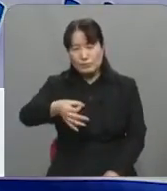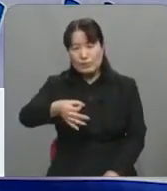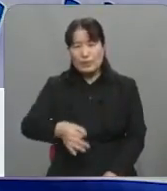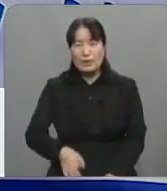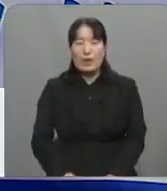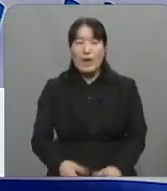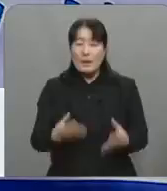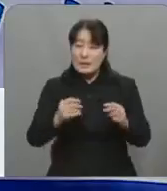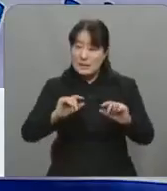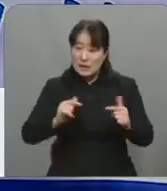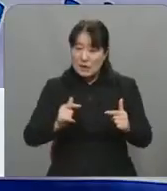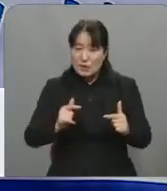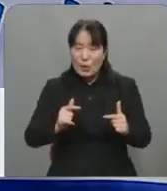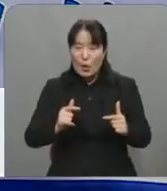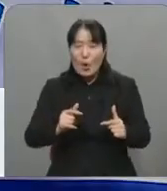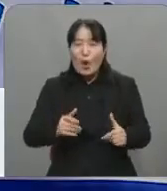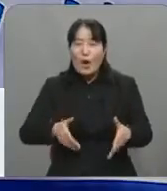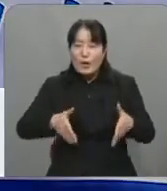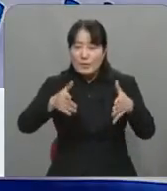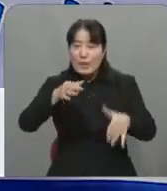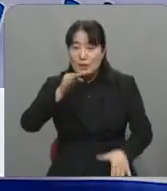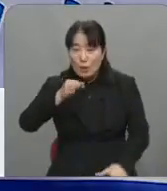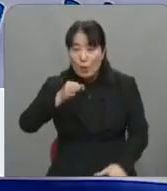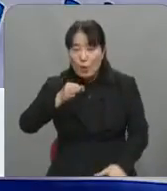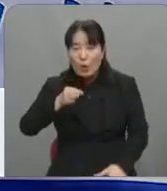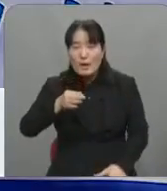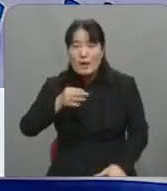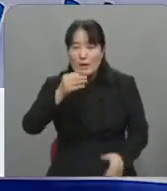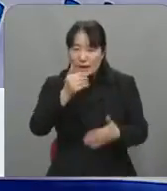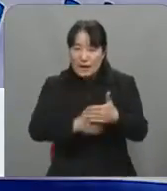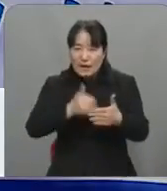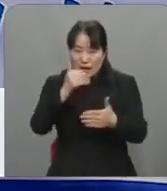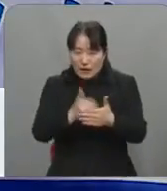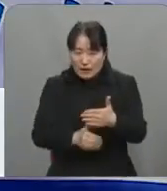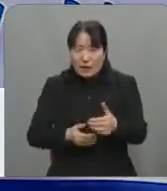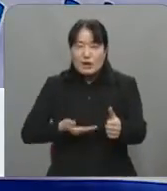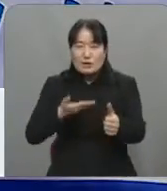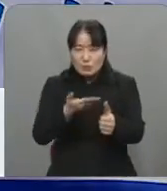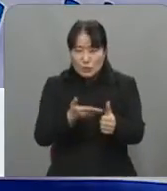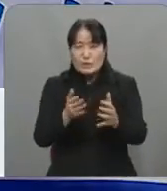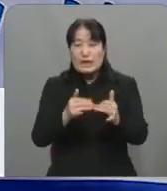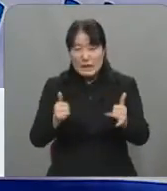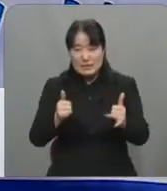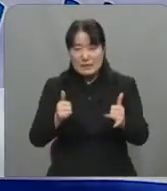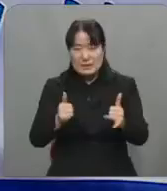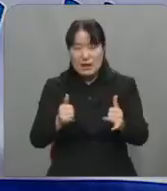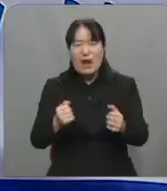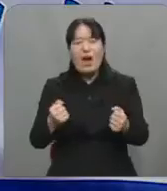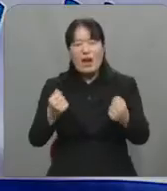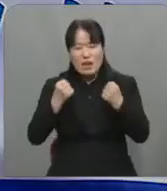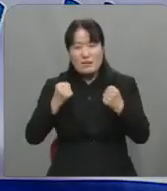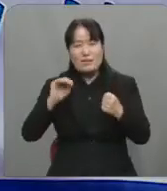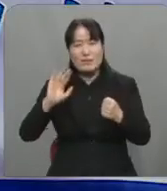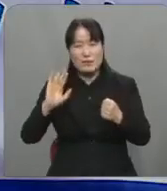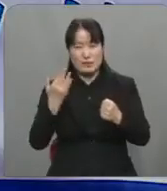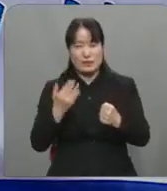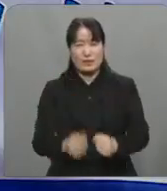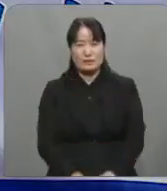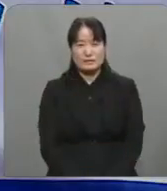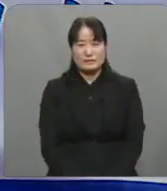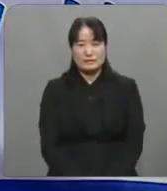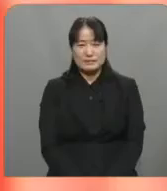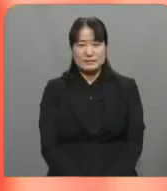않아도 우리 주변에 임대료를 깎아 주는 착한 건물 주들이 있어 고로 나 극복의 힘이 되고 있습니다 1 2 조 기자가 취재했습니다